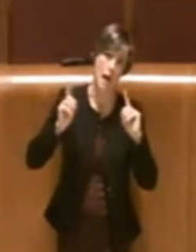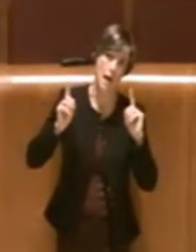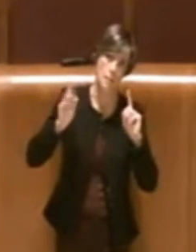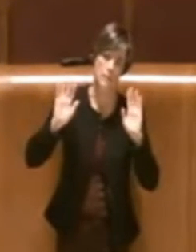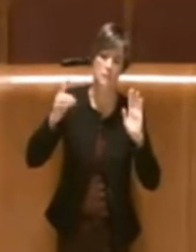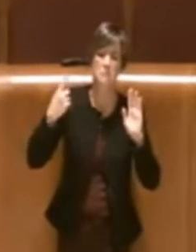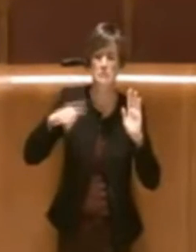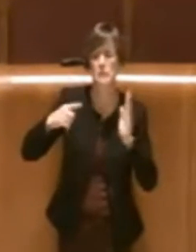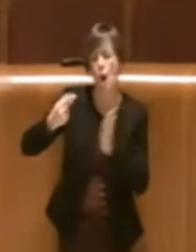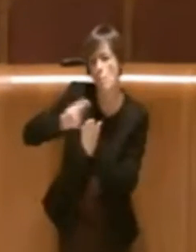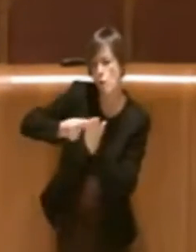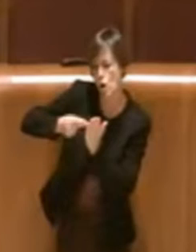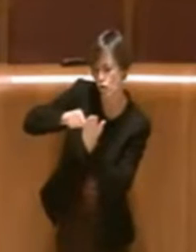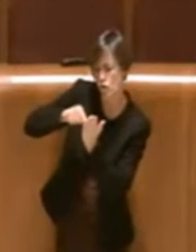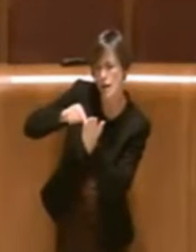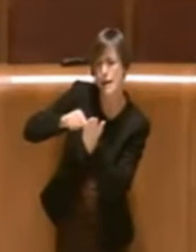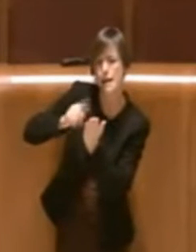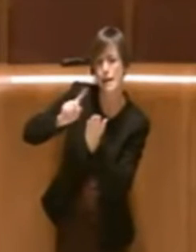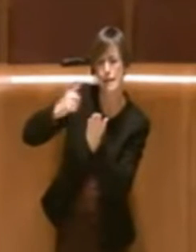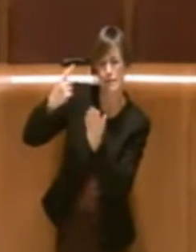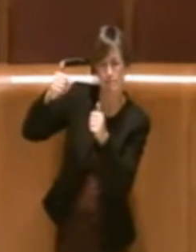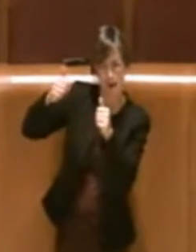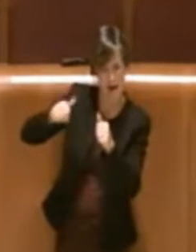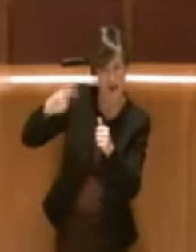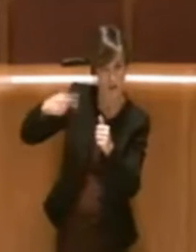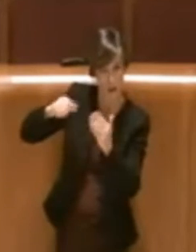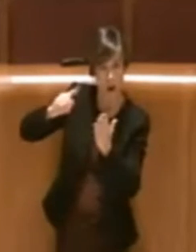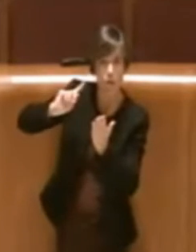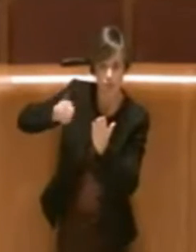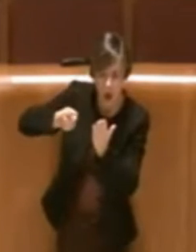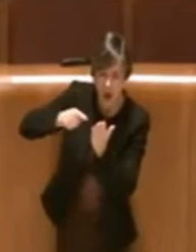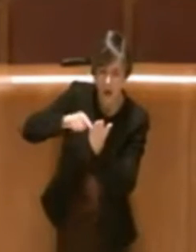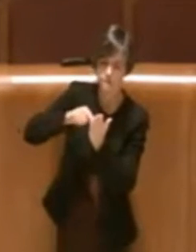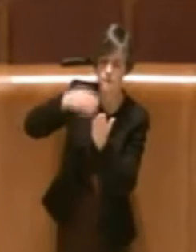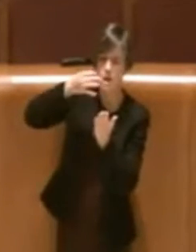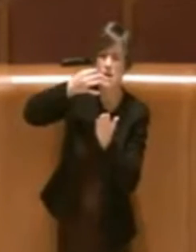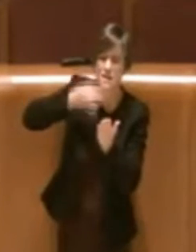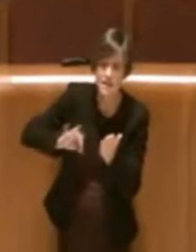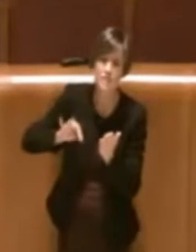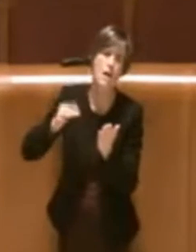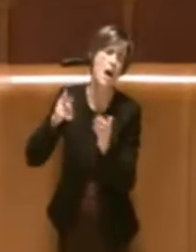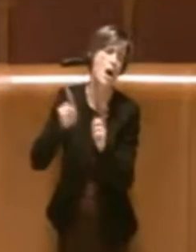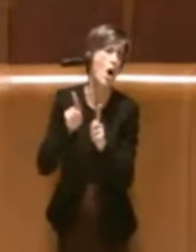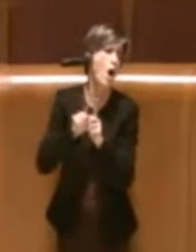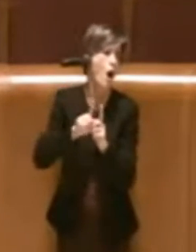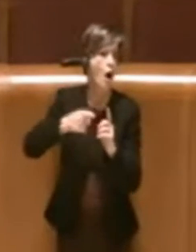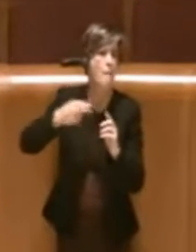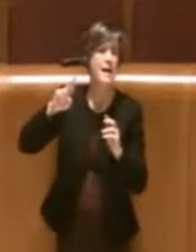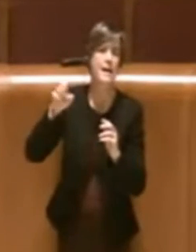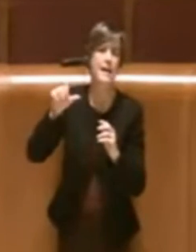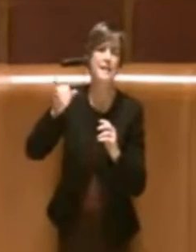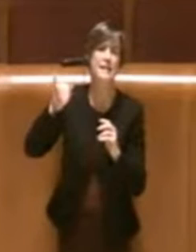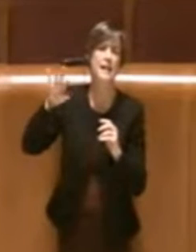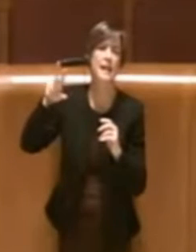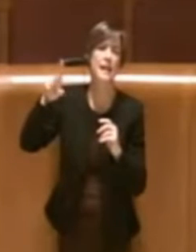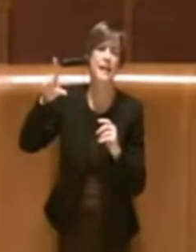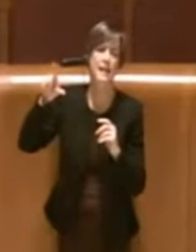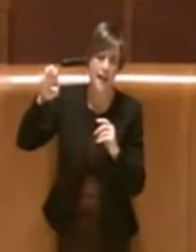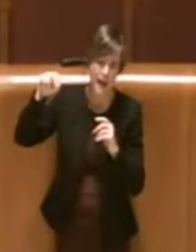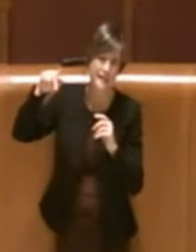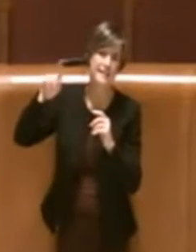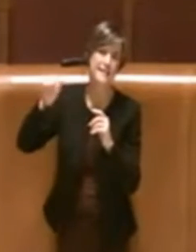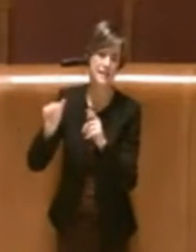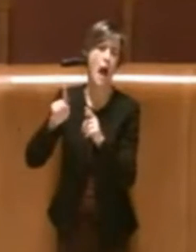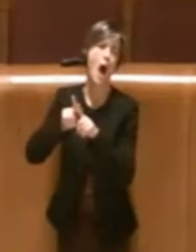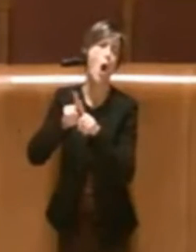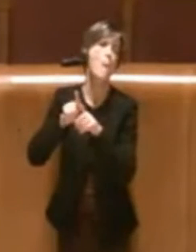dei particolari requisiti di resilienza, sostenibilità, emissioni zero, per cui anche da un punto di vista